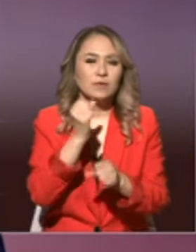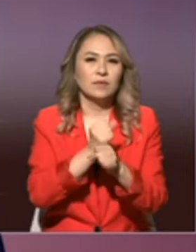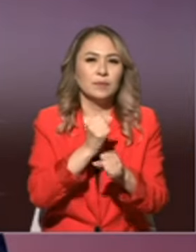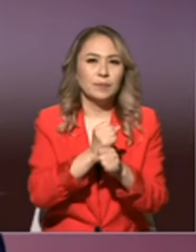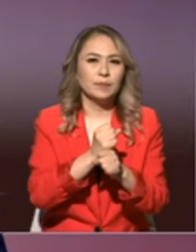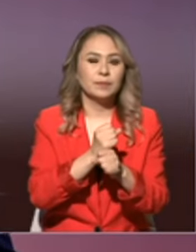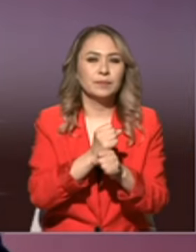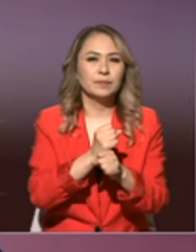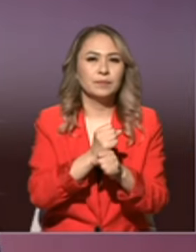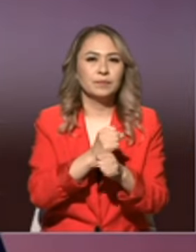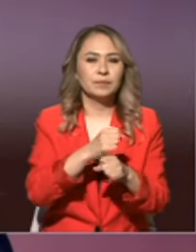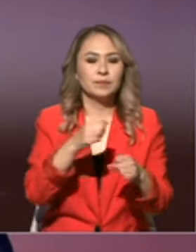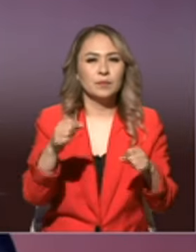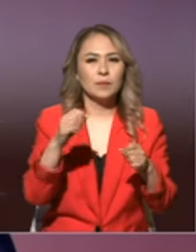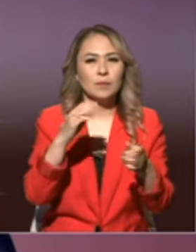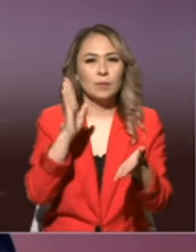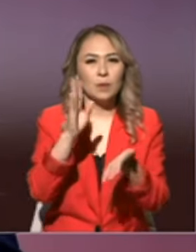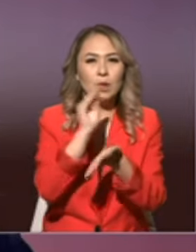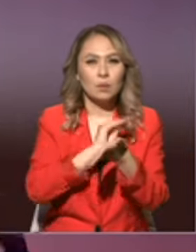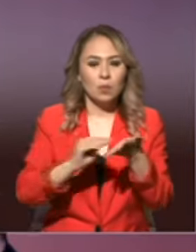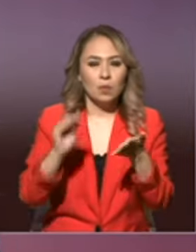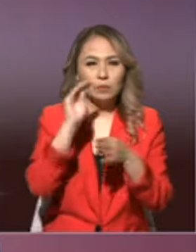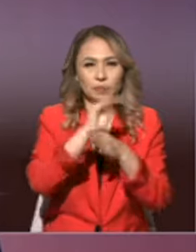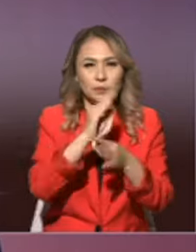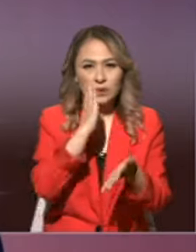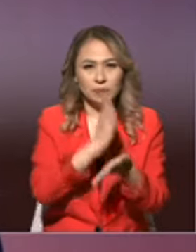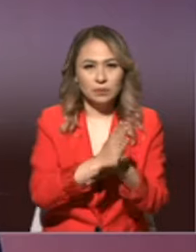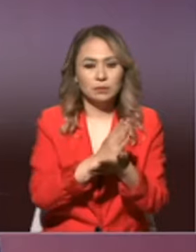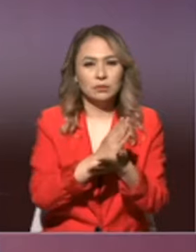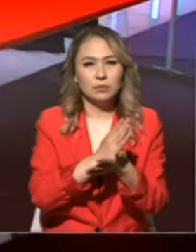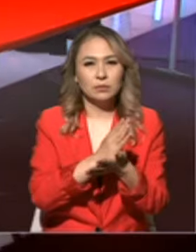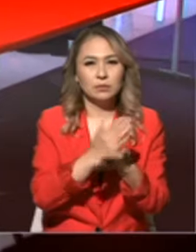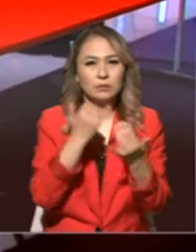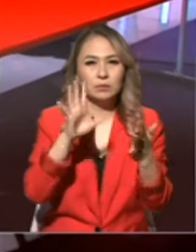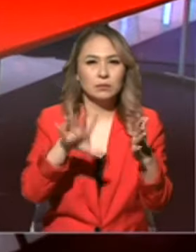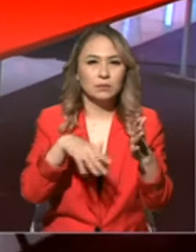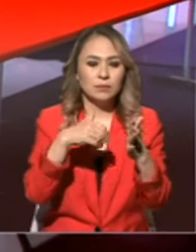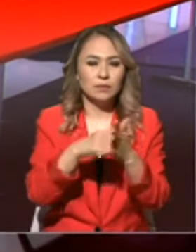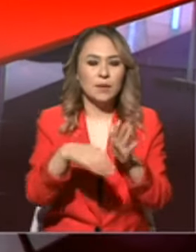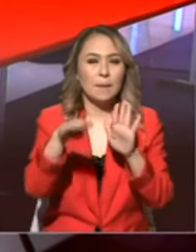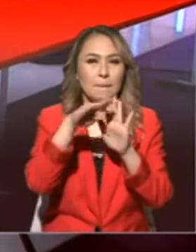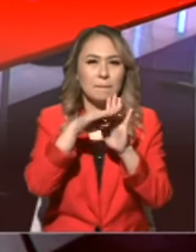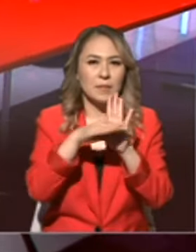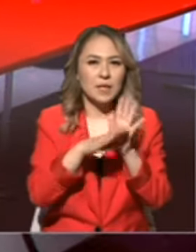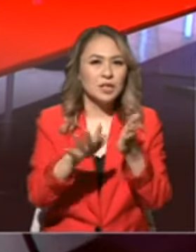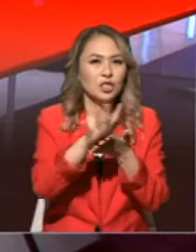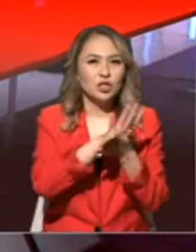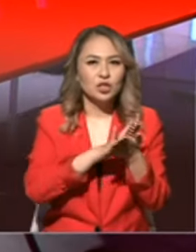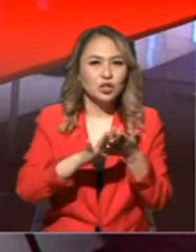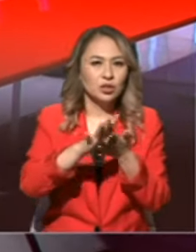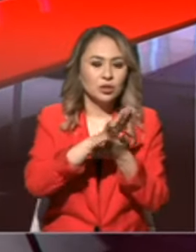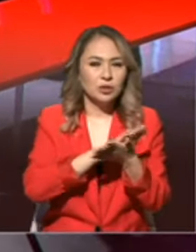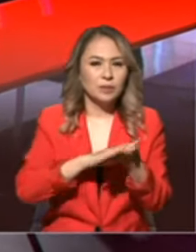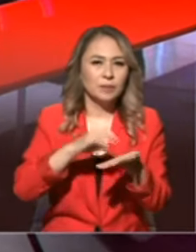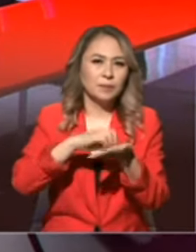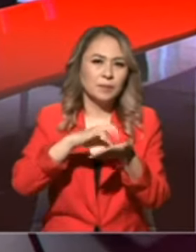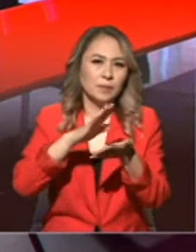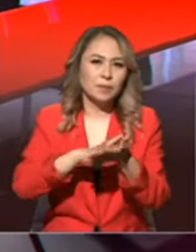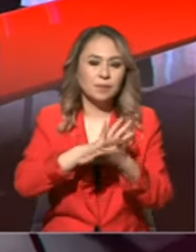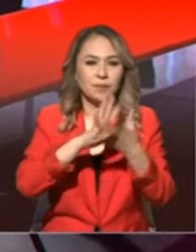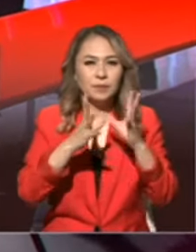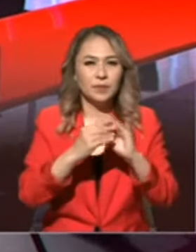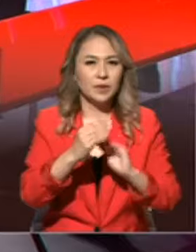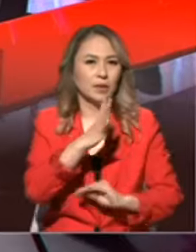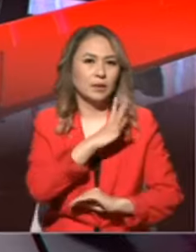орындарының толтыру мақсатында барды. Осы күнге дейін осы бағдарламаға ешқандай белгі бір бағалау